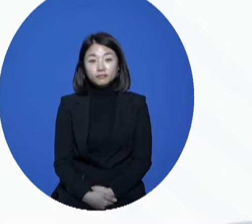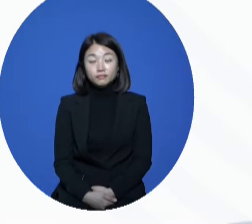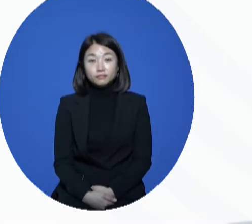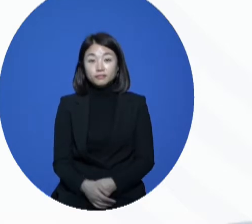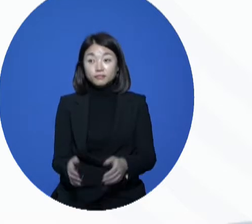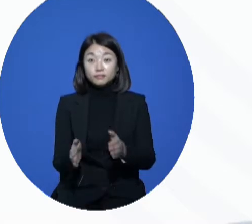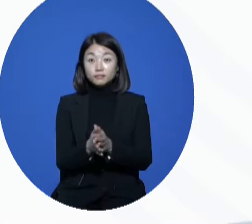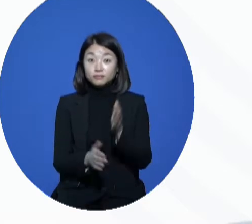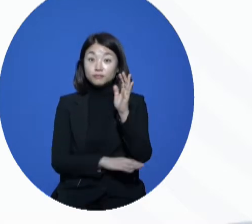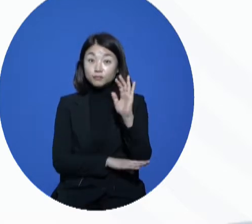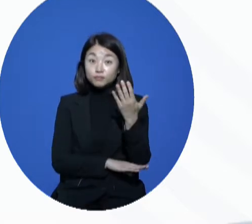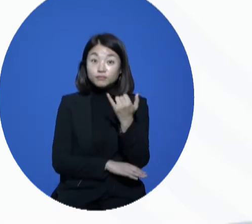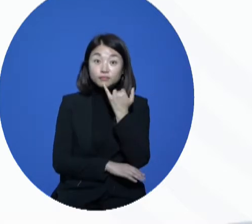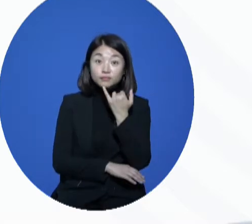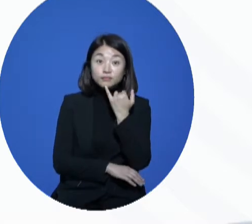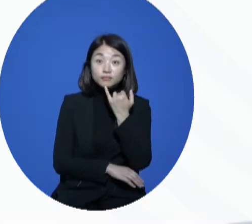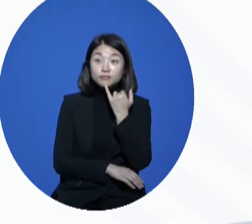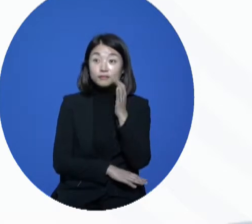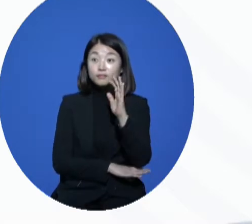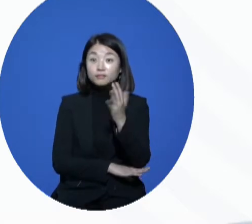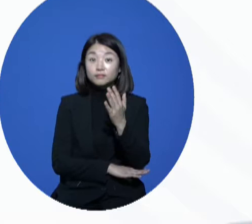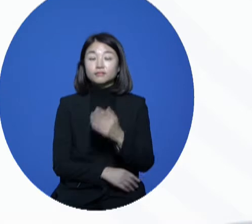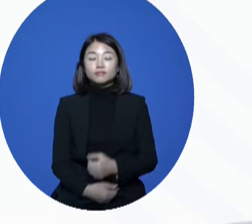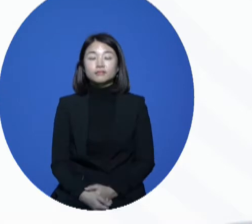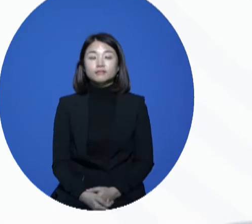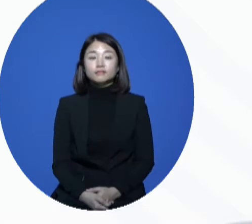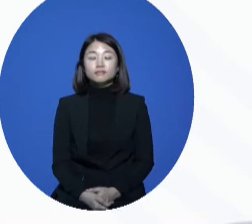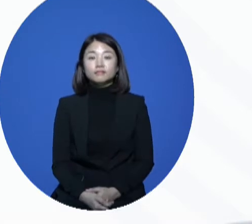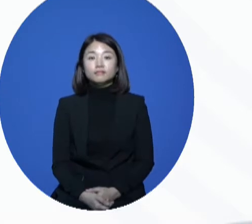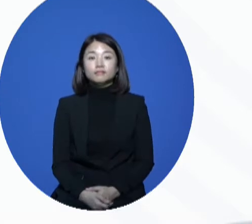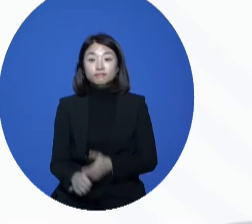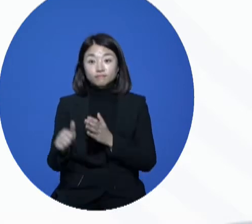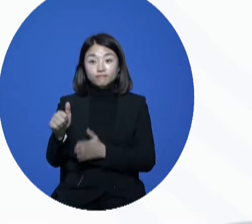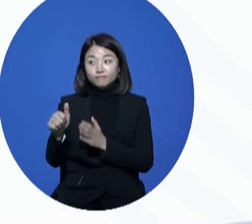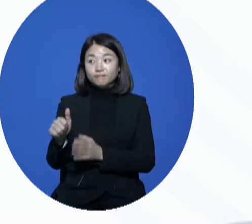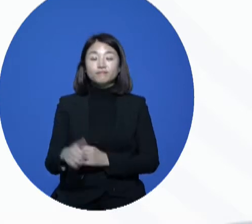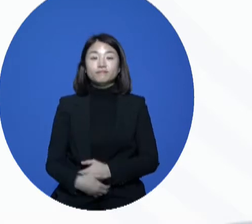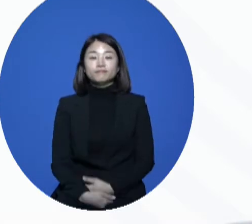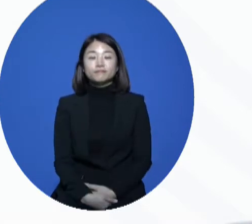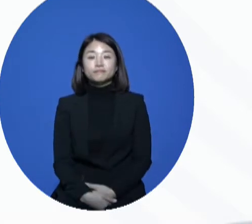발표를 시작하면 될까요? 네, 발표 부탁드립니다.